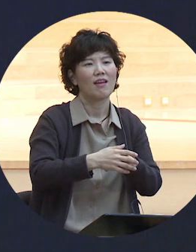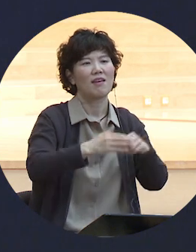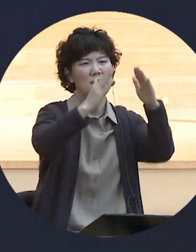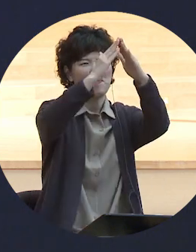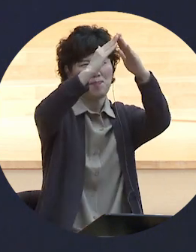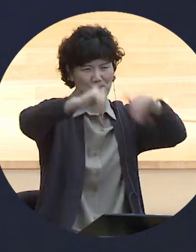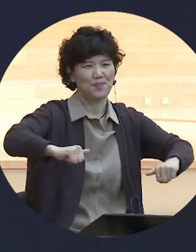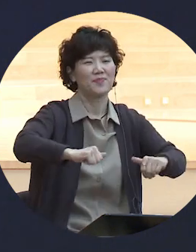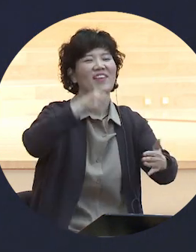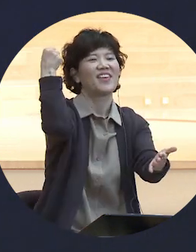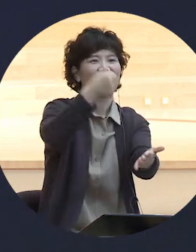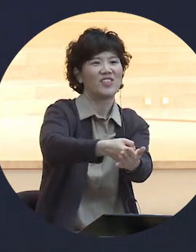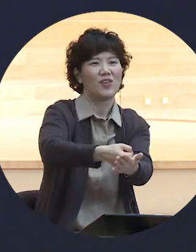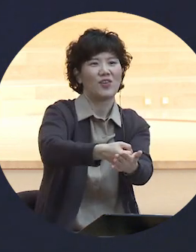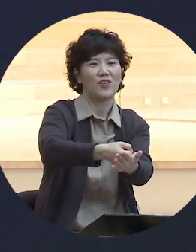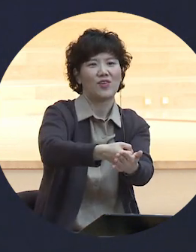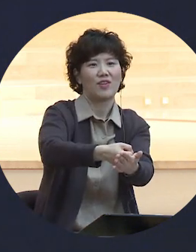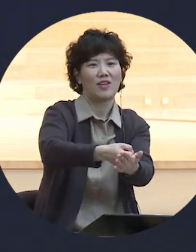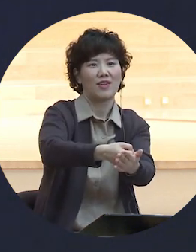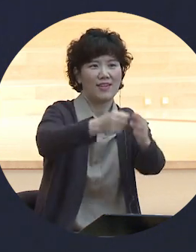해체하도록 결정이 냈습니다.